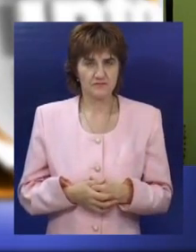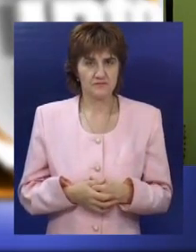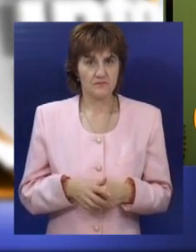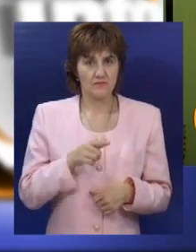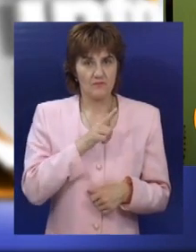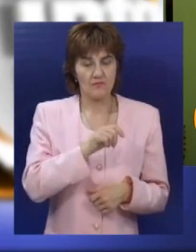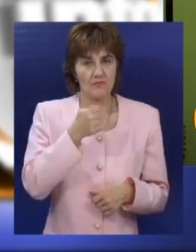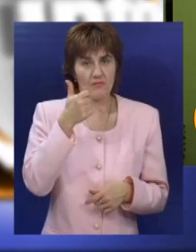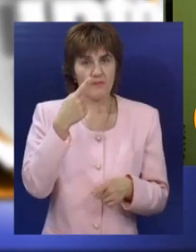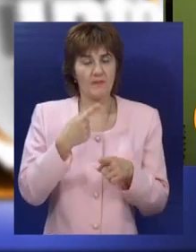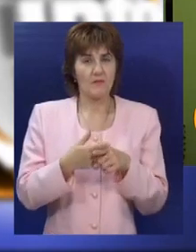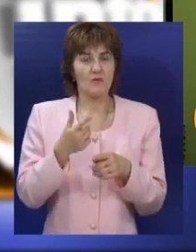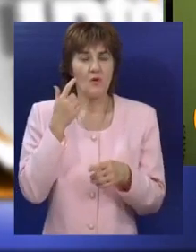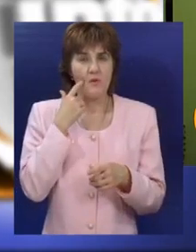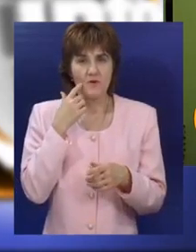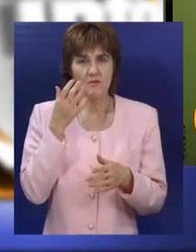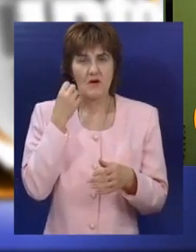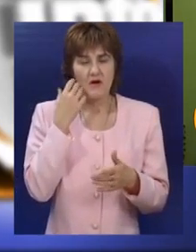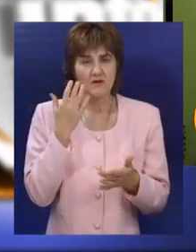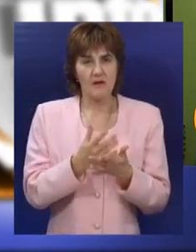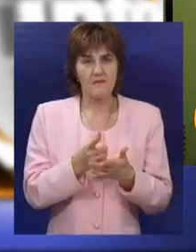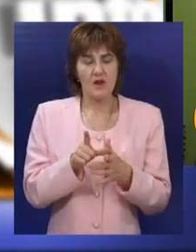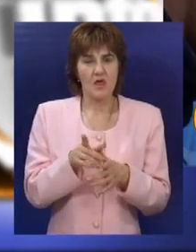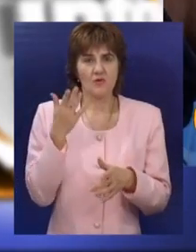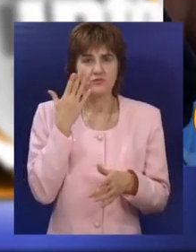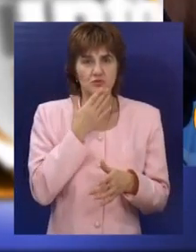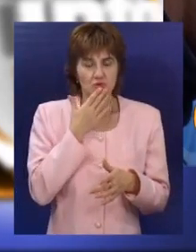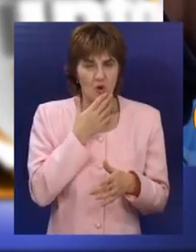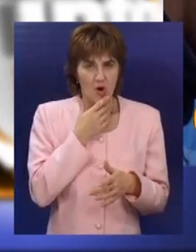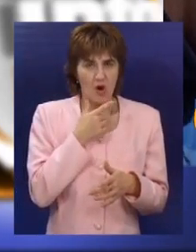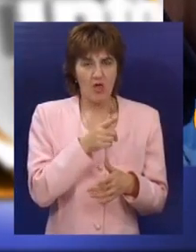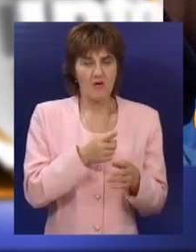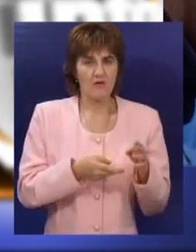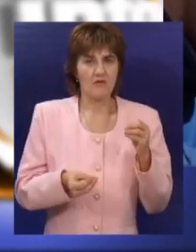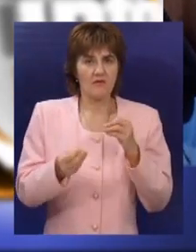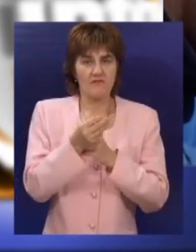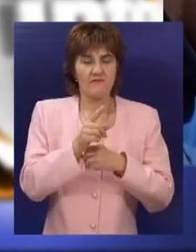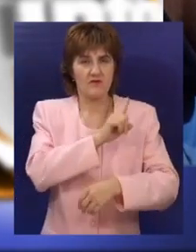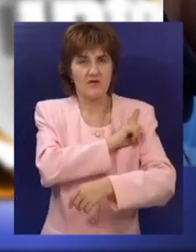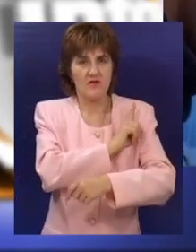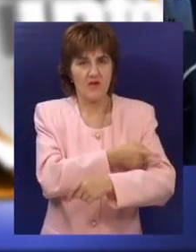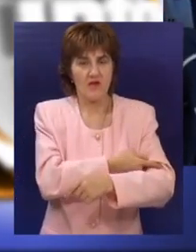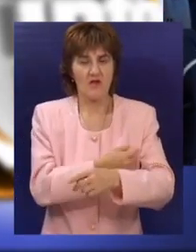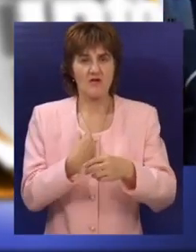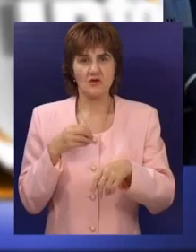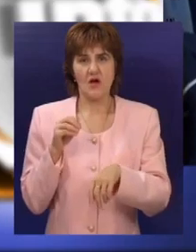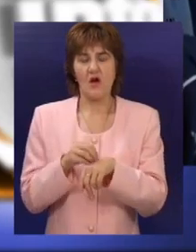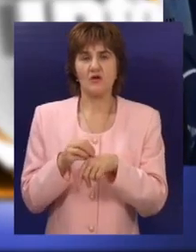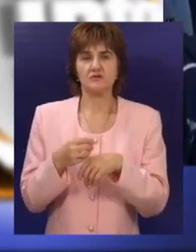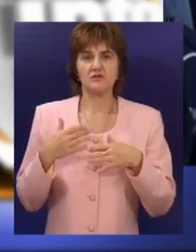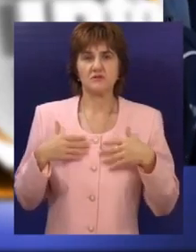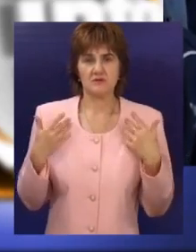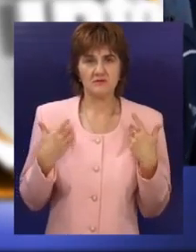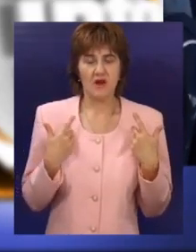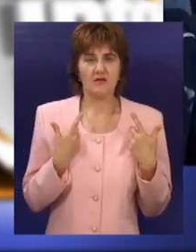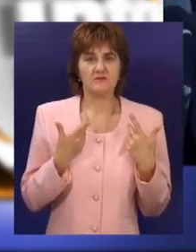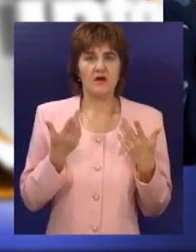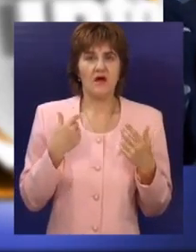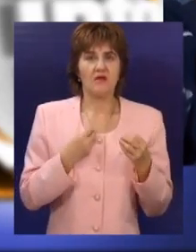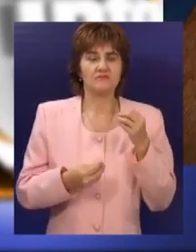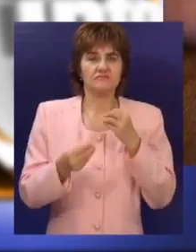Predrag Vidakov prvi put je probao marihuanu još u osnovnoj školi. Vremenom Predrag je uzimao sve jače droge kako bi ponovio osjećaj